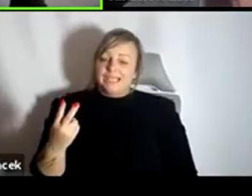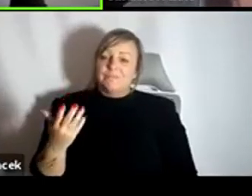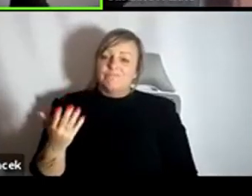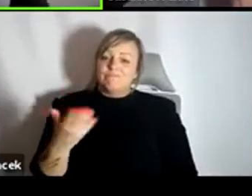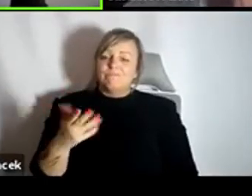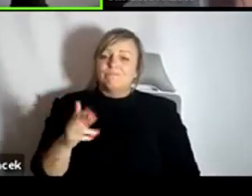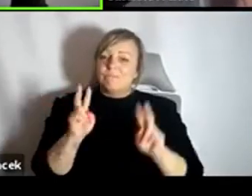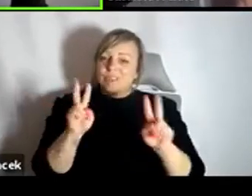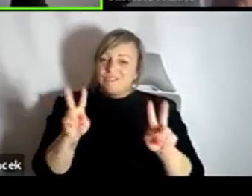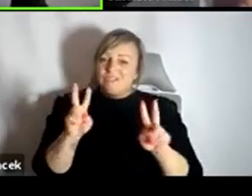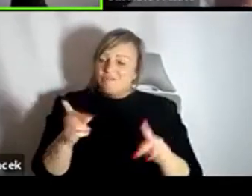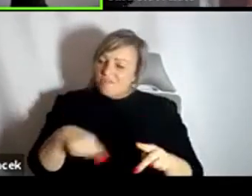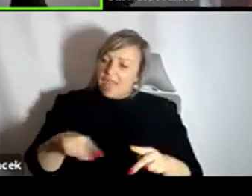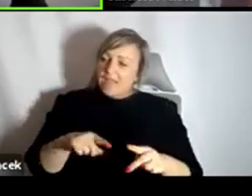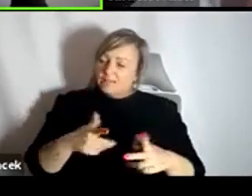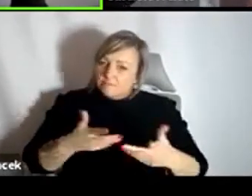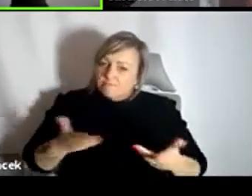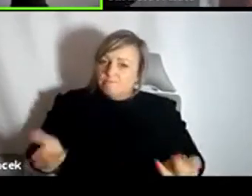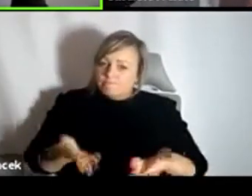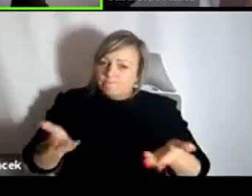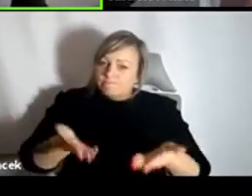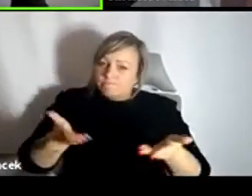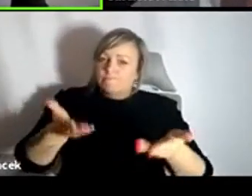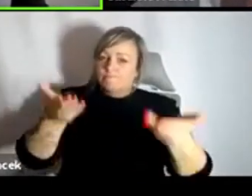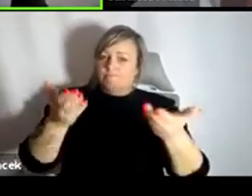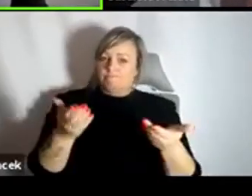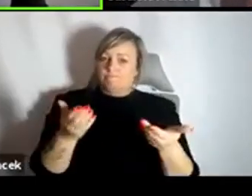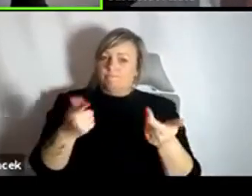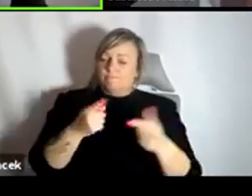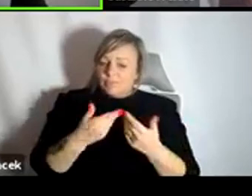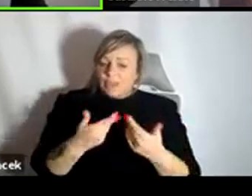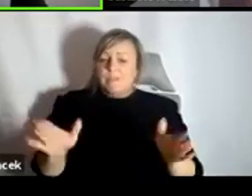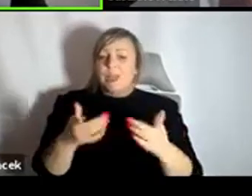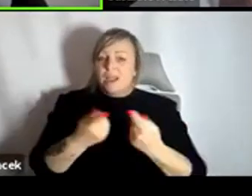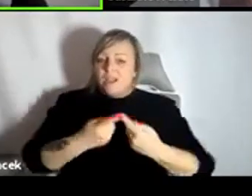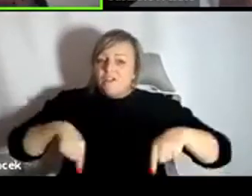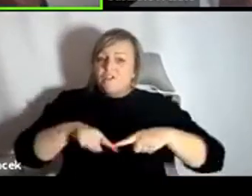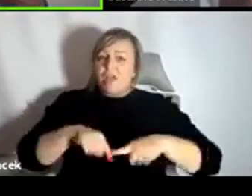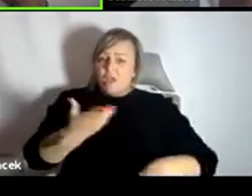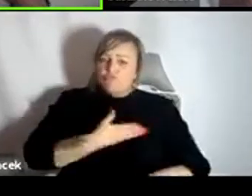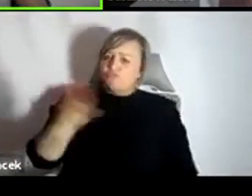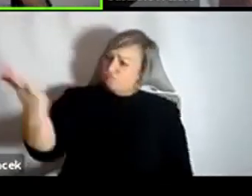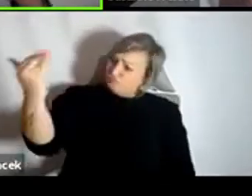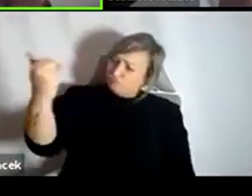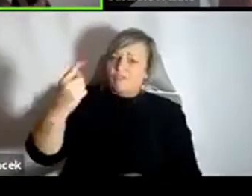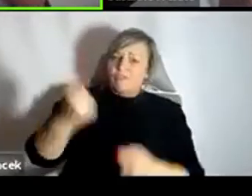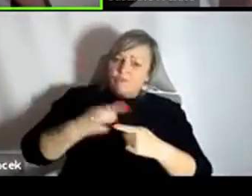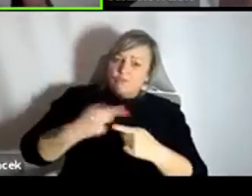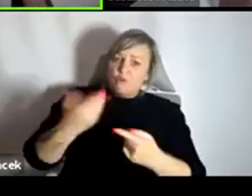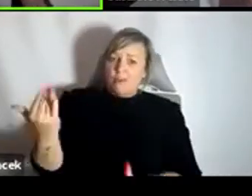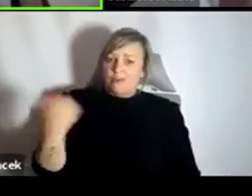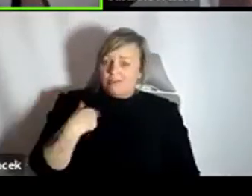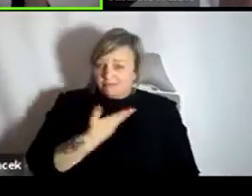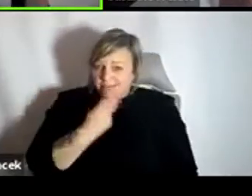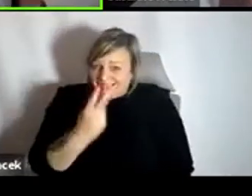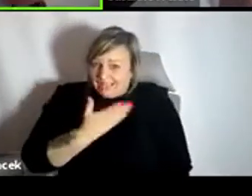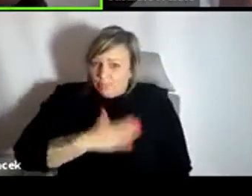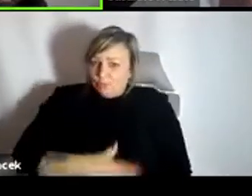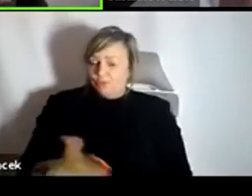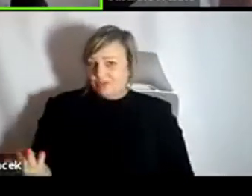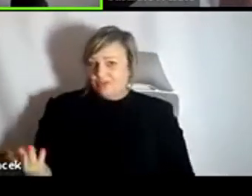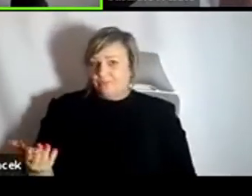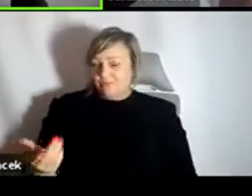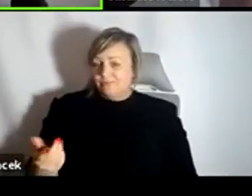das pushen, dass man das auch mehr in den Vereinen sehen will. Und auch wenn, ich sag mal, immer